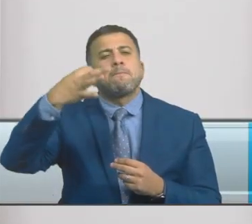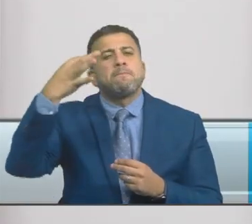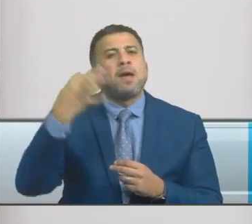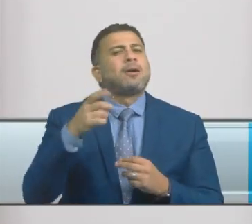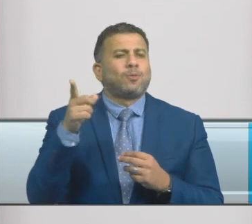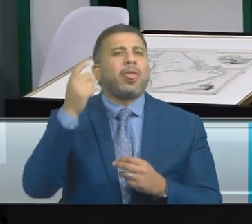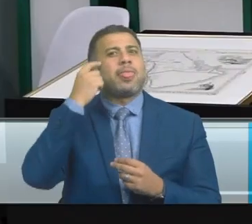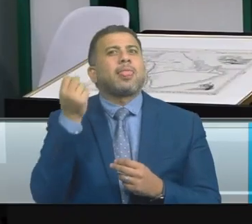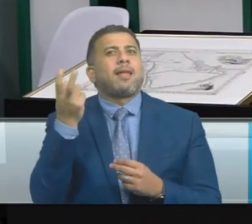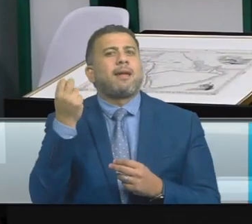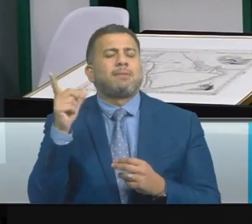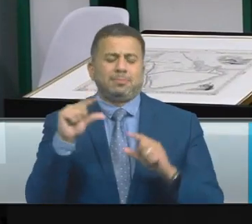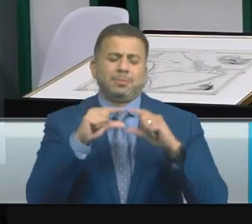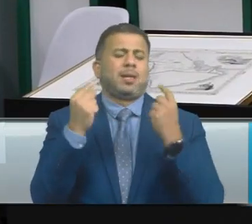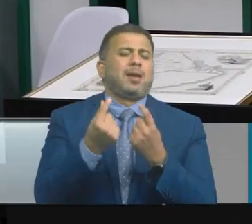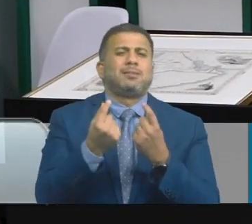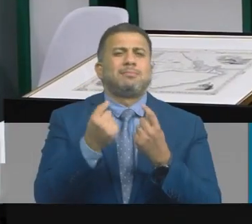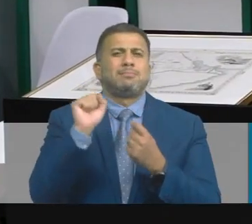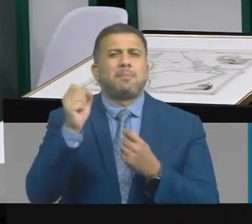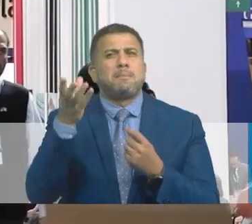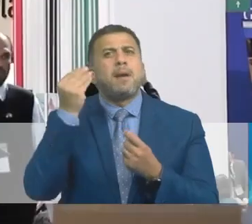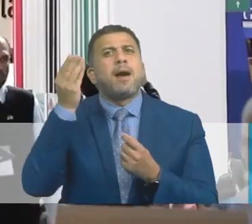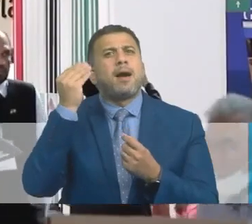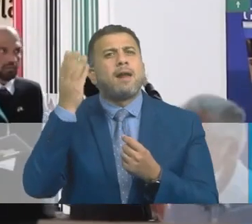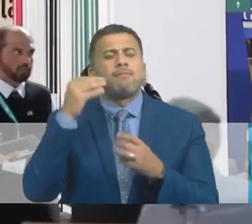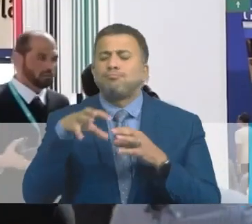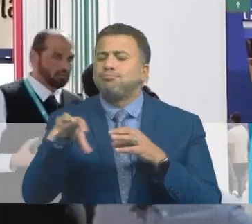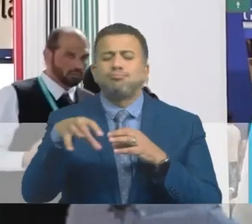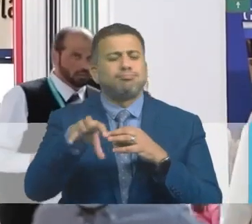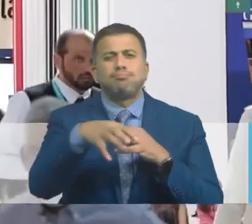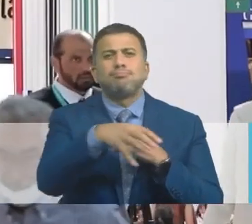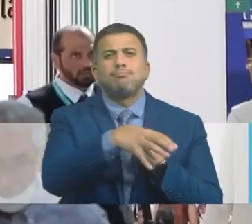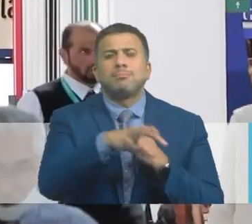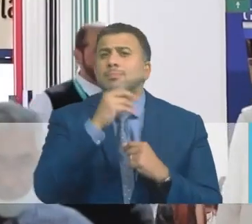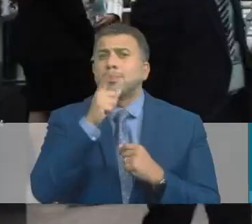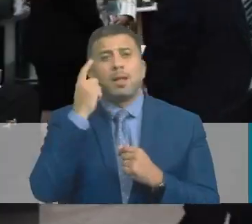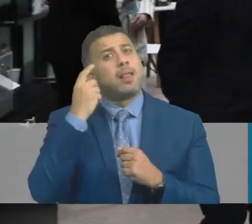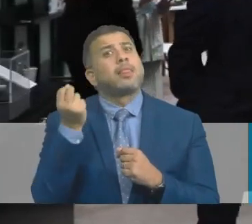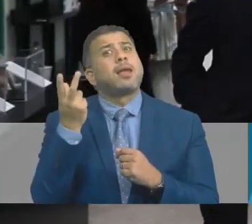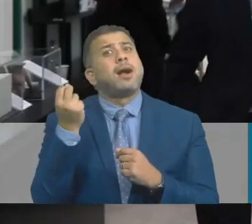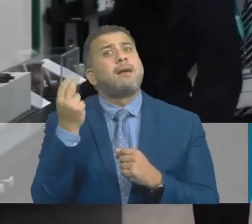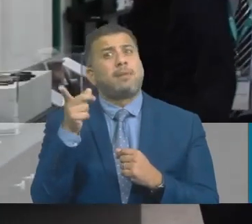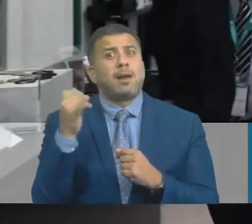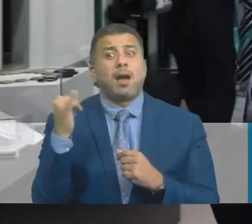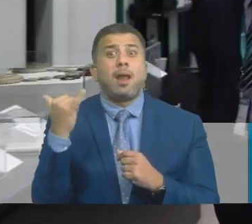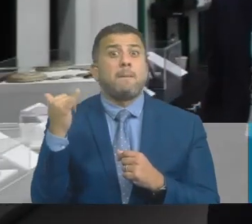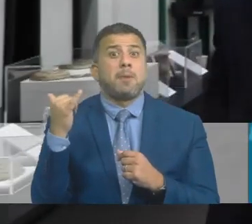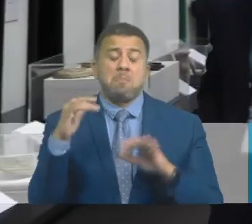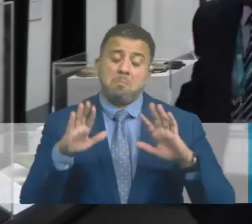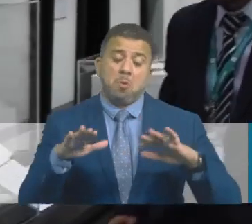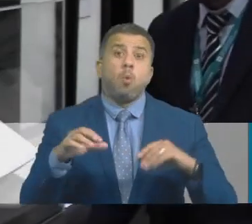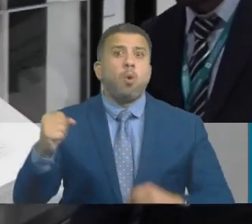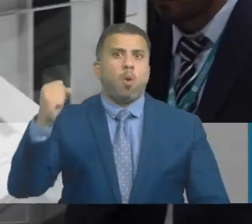هيئات ودوائر ومؤسسات الإمارة بالمعرفة في شتى المجالات لتكون الثقافة العربية حاضرة